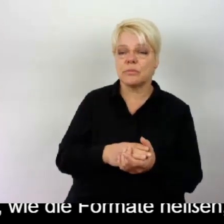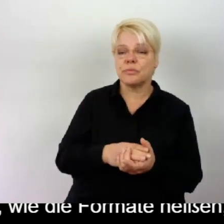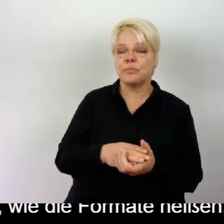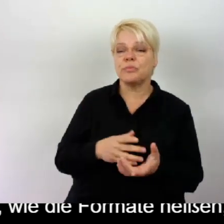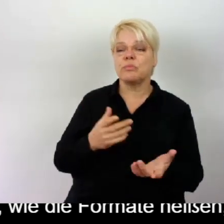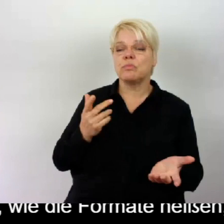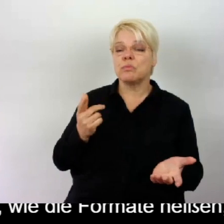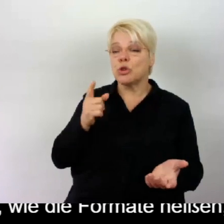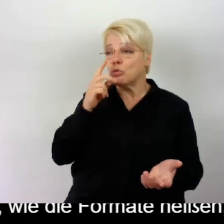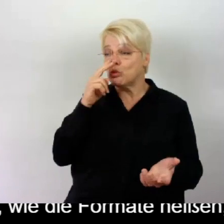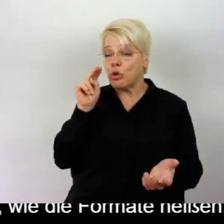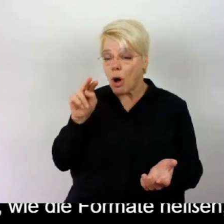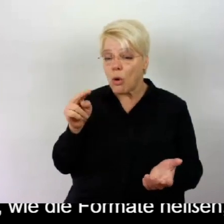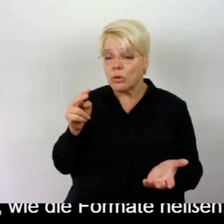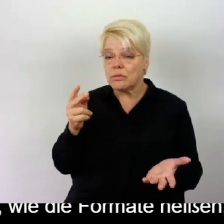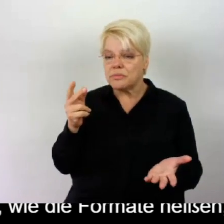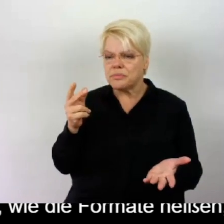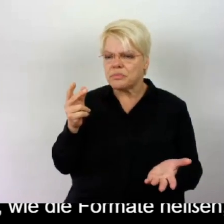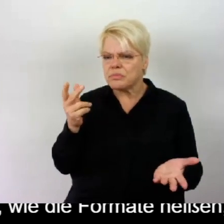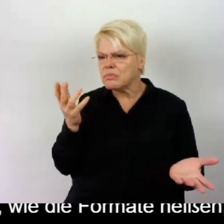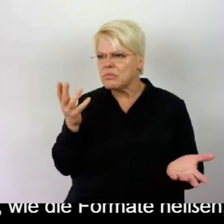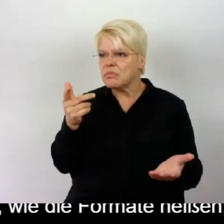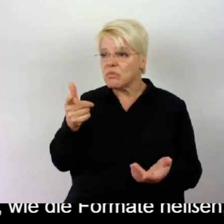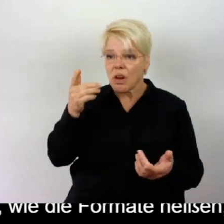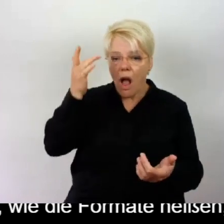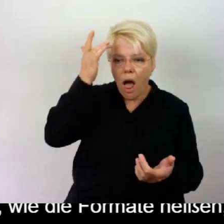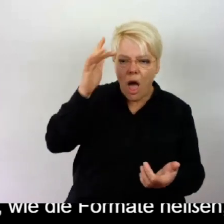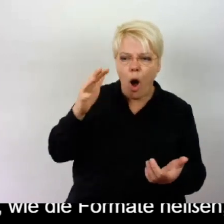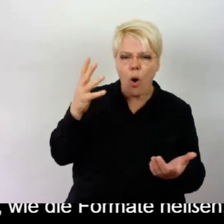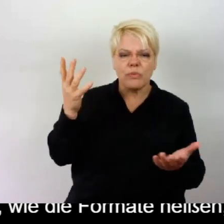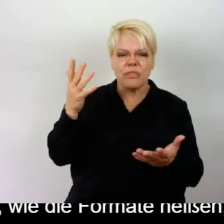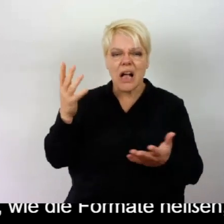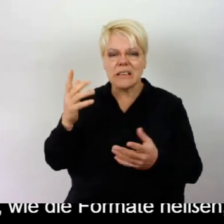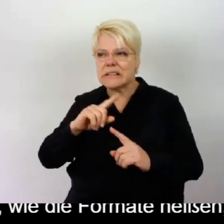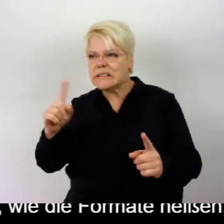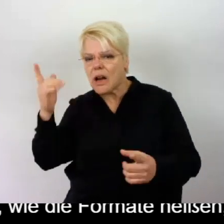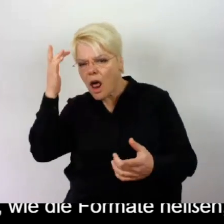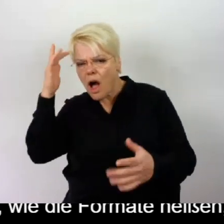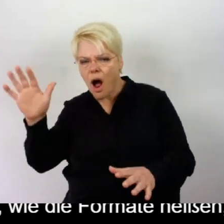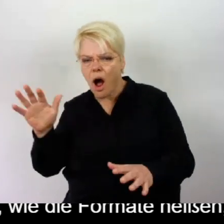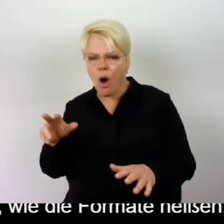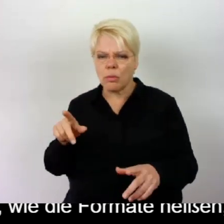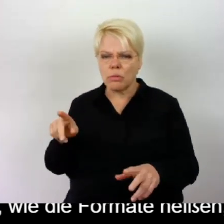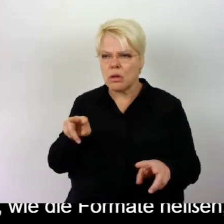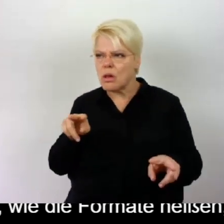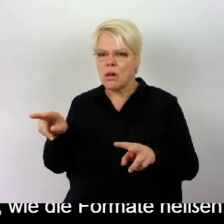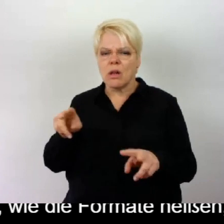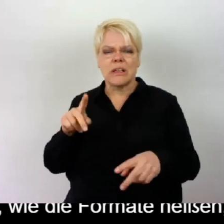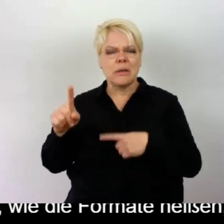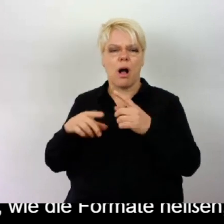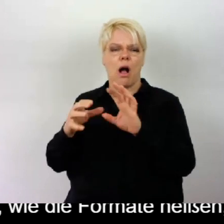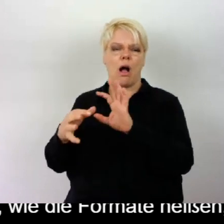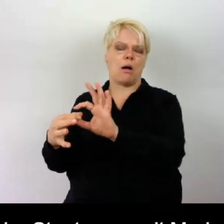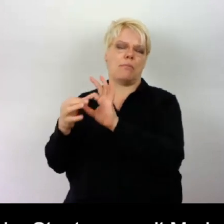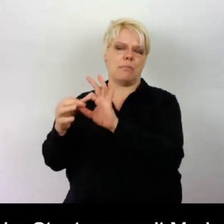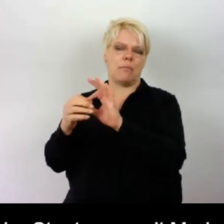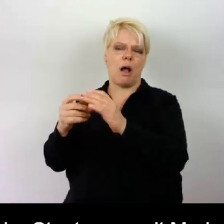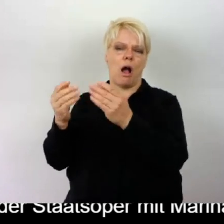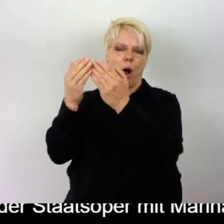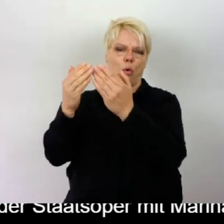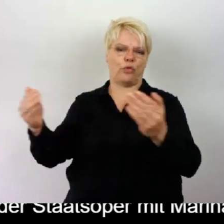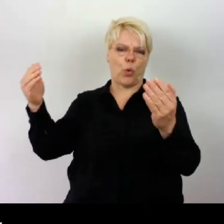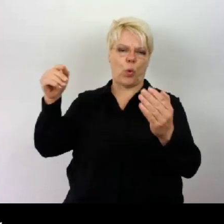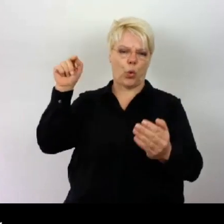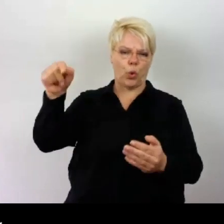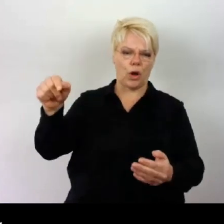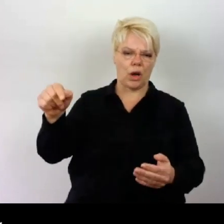wenn jetzt jemand theoretisch allein auf einer Bühne übt, ja, ist ja kein Infektionsgeschehen da. Dann zur